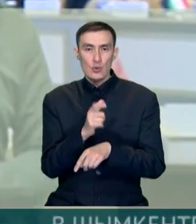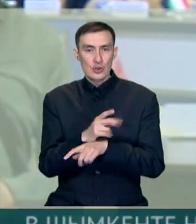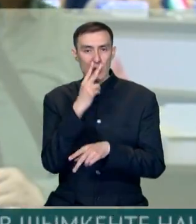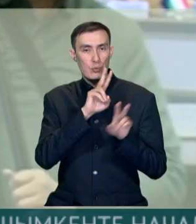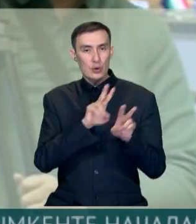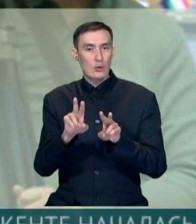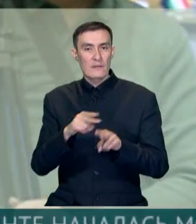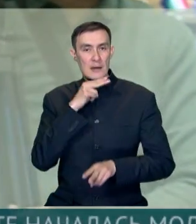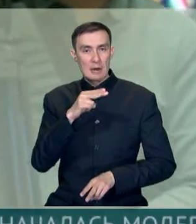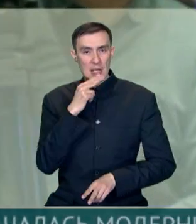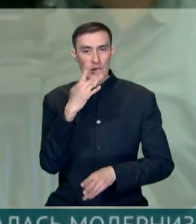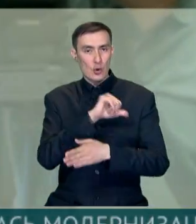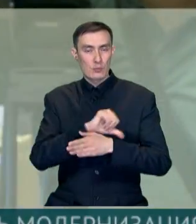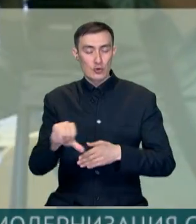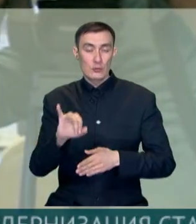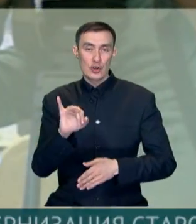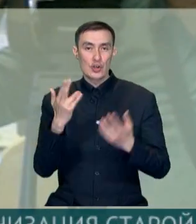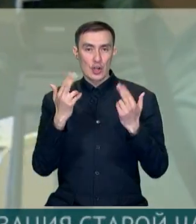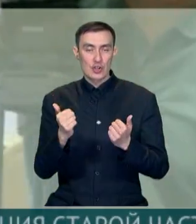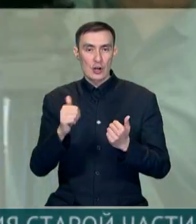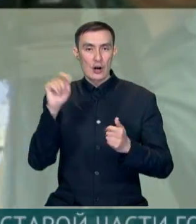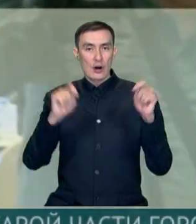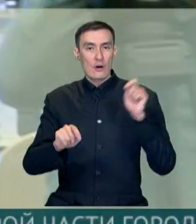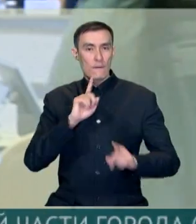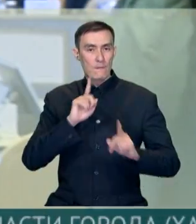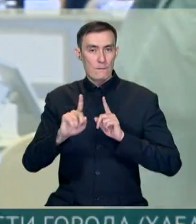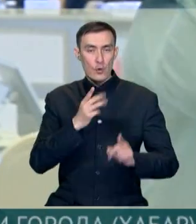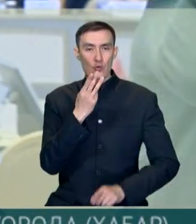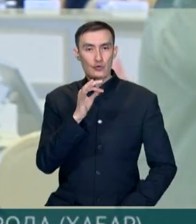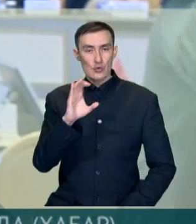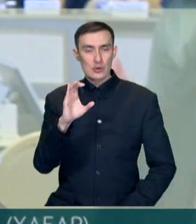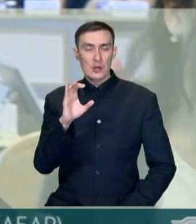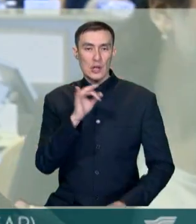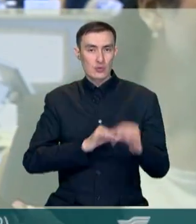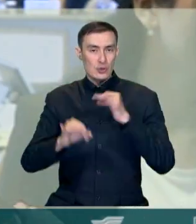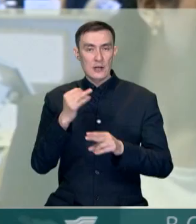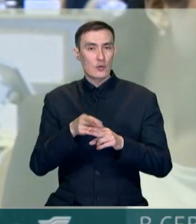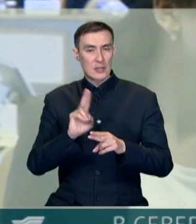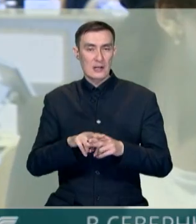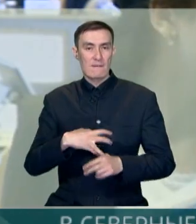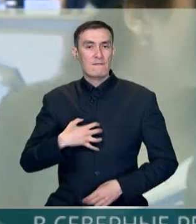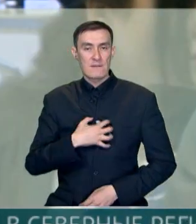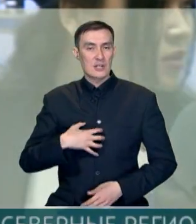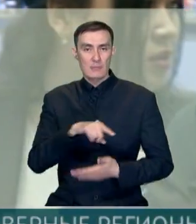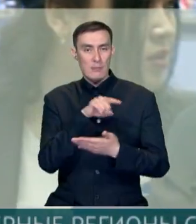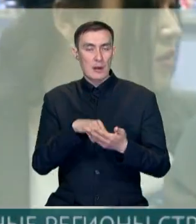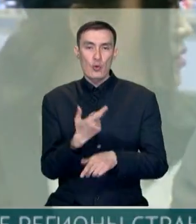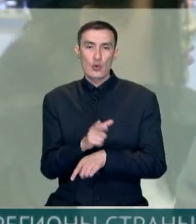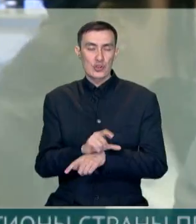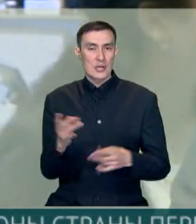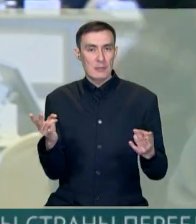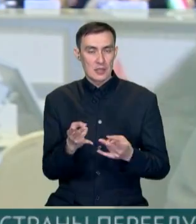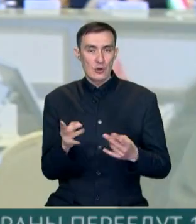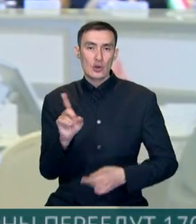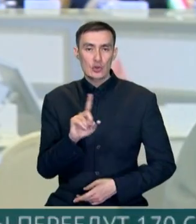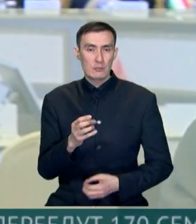рубежа. Вот. Поэтому, конечно, форум ШОС с точки зрения обсуждения вот этих всех процессов крайне необходим для того,